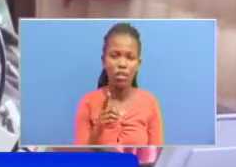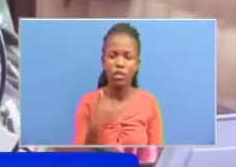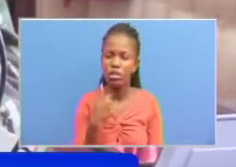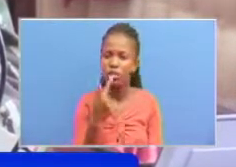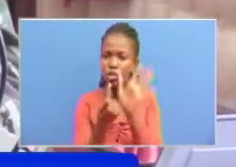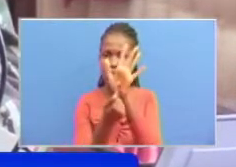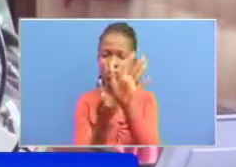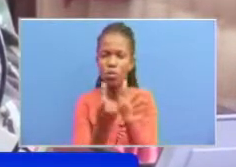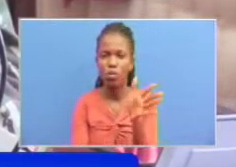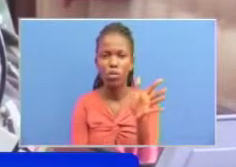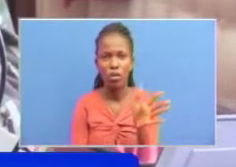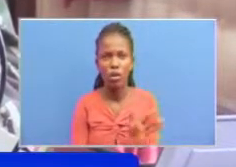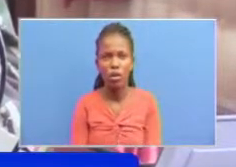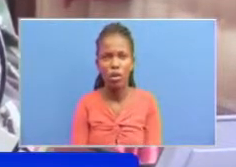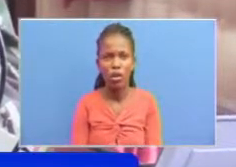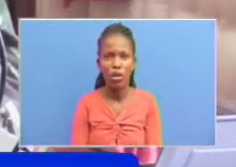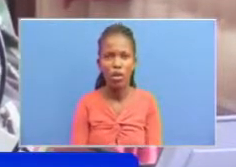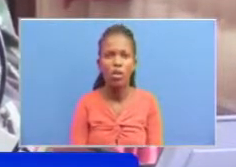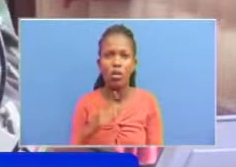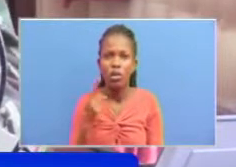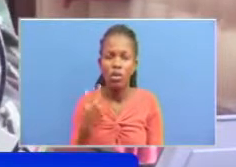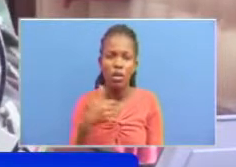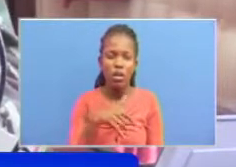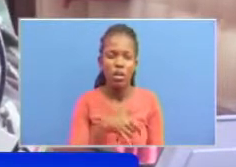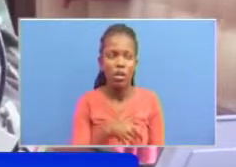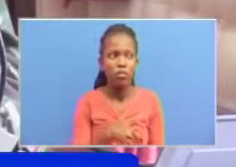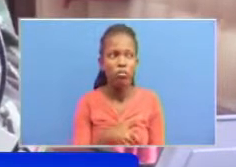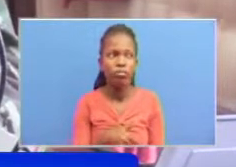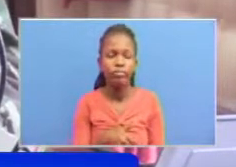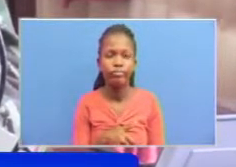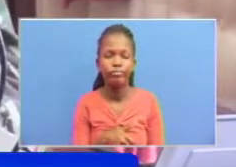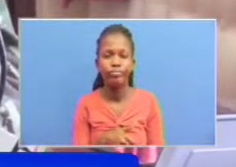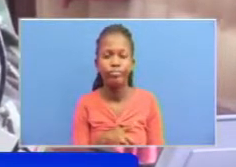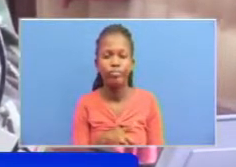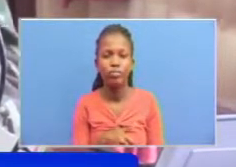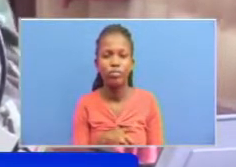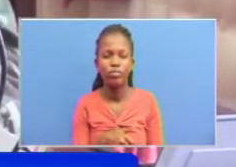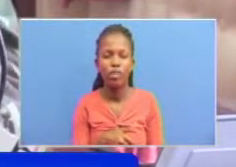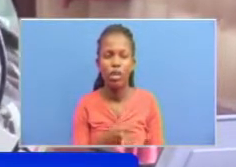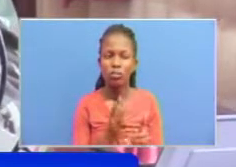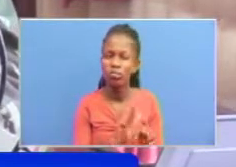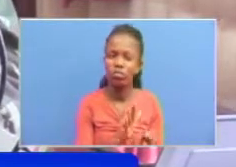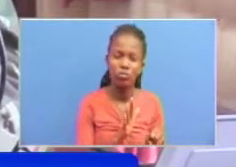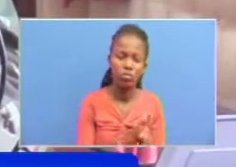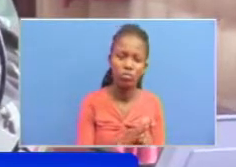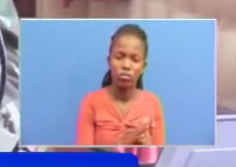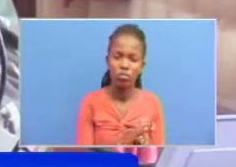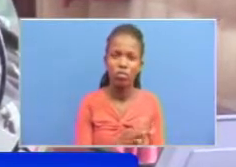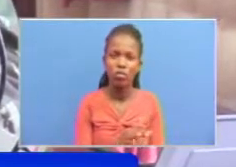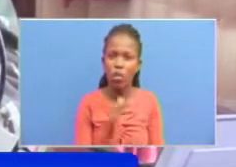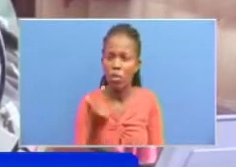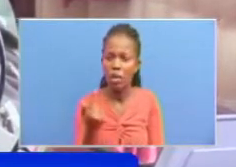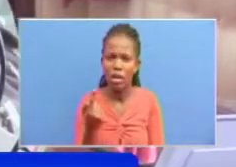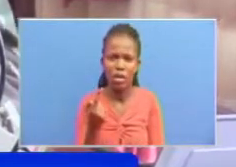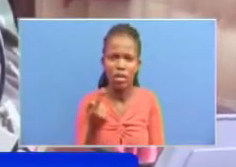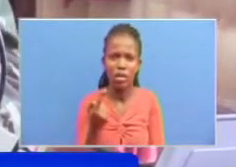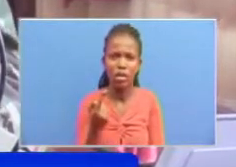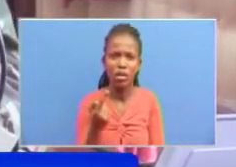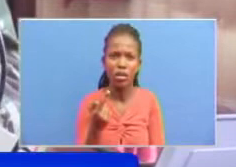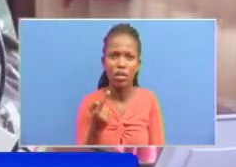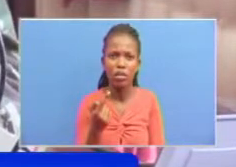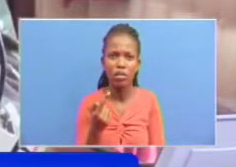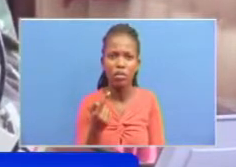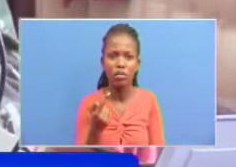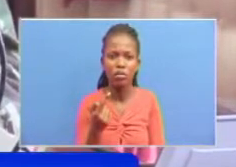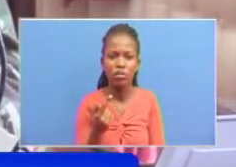inaonyesha wamehusika ajali mara kadhaa. Na kumbuka kuna moja ilifanyika huko sehemu za Mbufo,